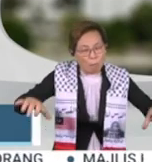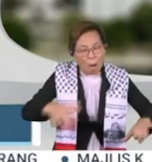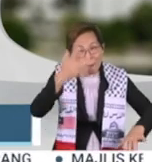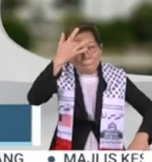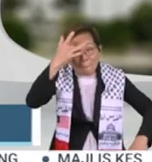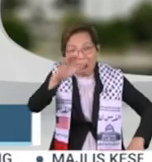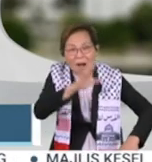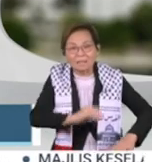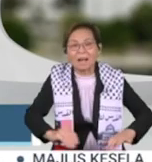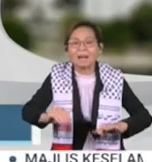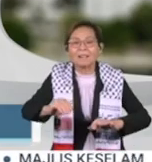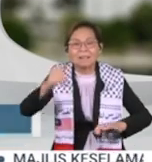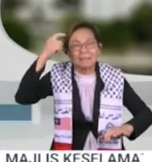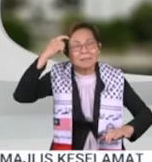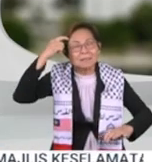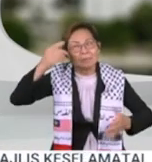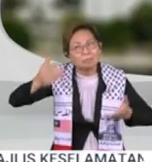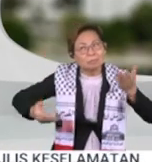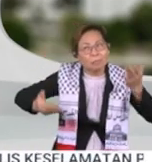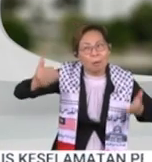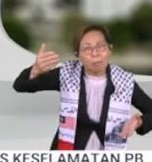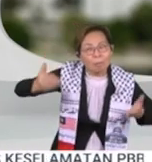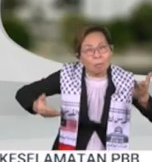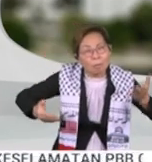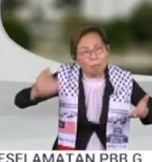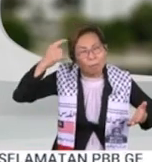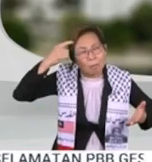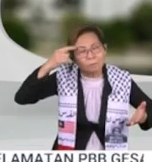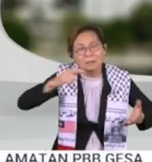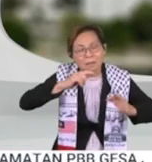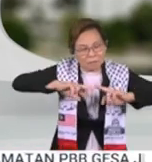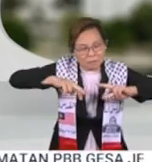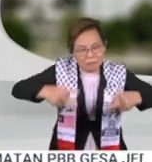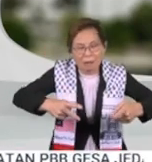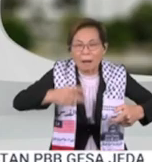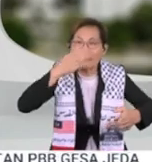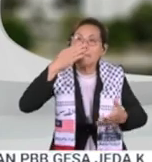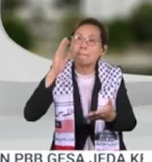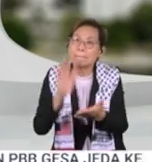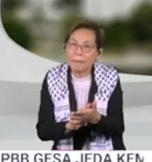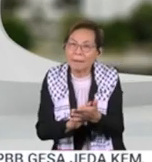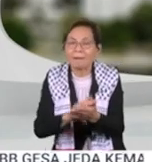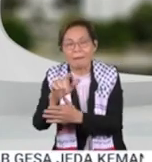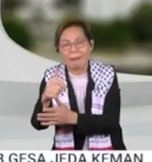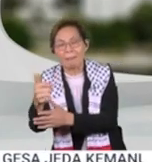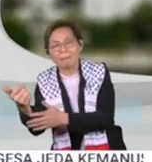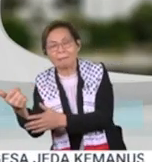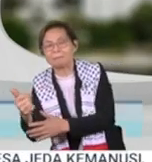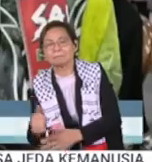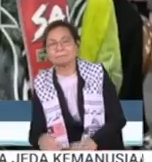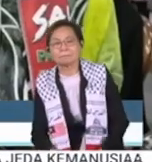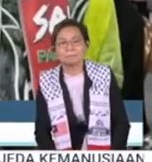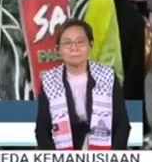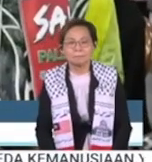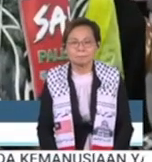di samping mengambil kira pertimbangan maslahah agar tidak mendatangkan kesan buruk yang lain.